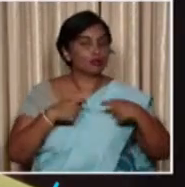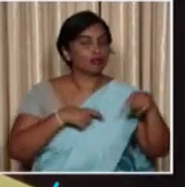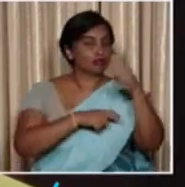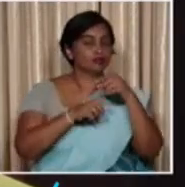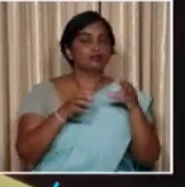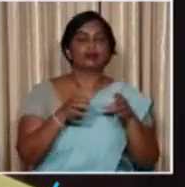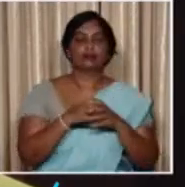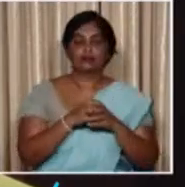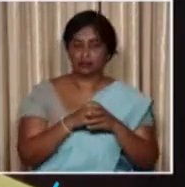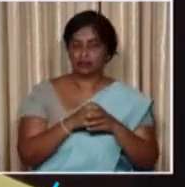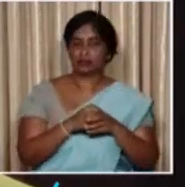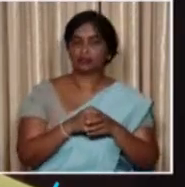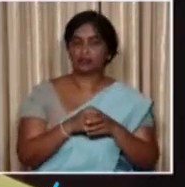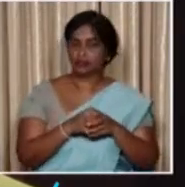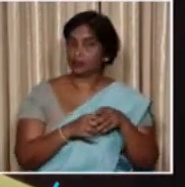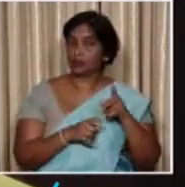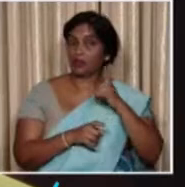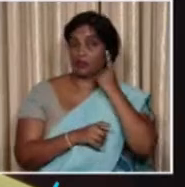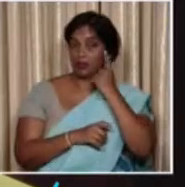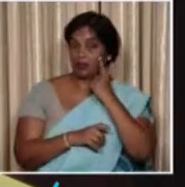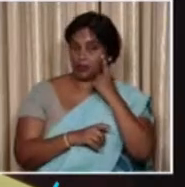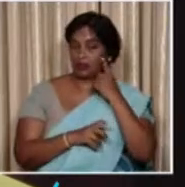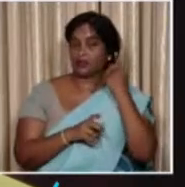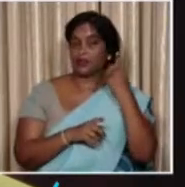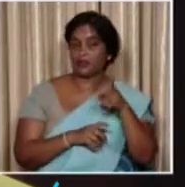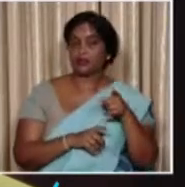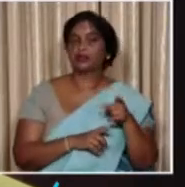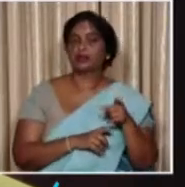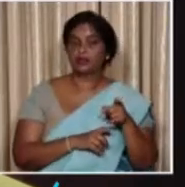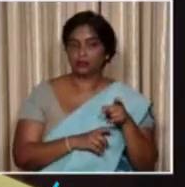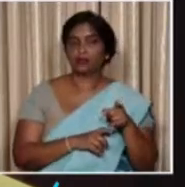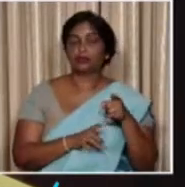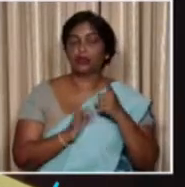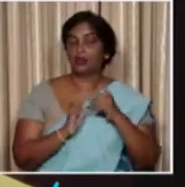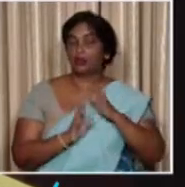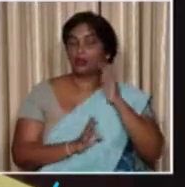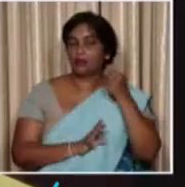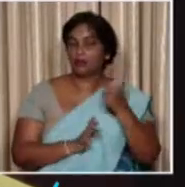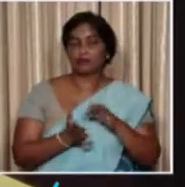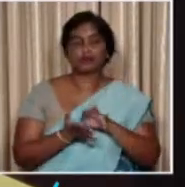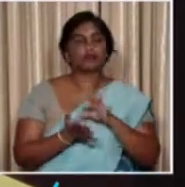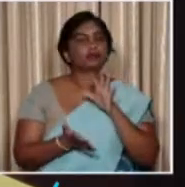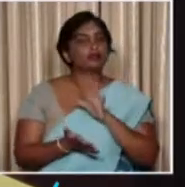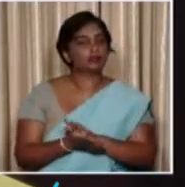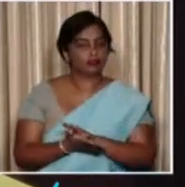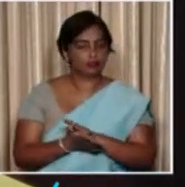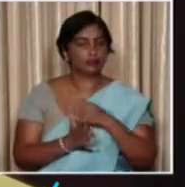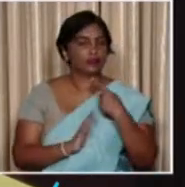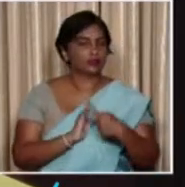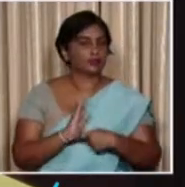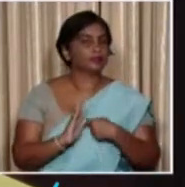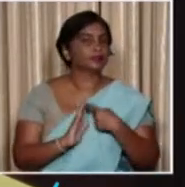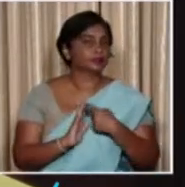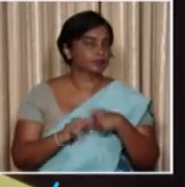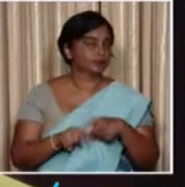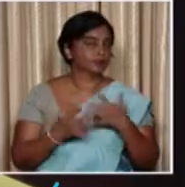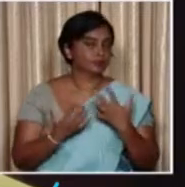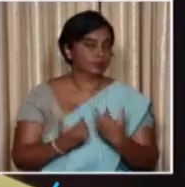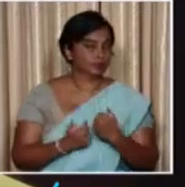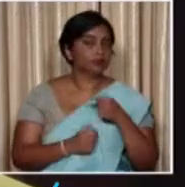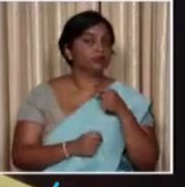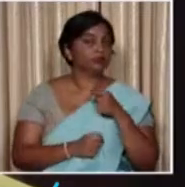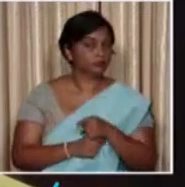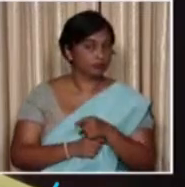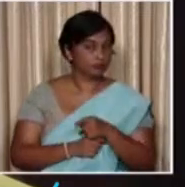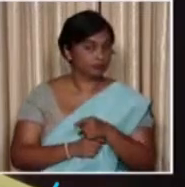ඇසෝසියේට්ස් මේ අයගේ දක්ෂතාවය තුළින් තමයි මේ ඓතිහාසික තීන්දුව අපේ රටට අද ලැබුණේ.